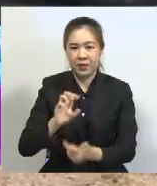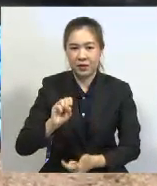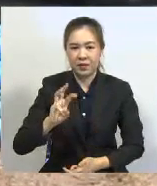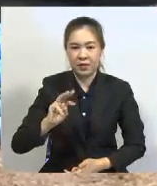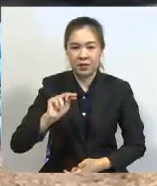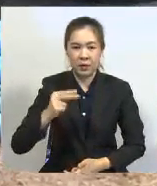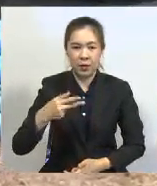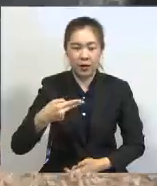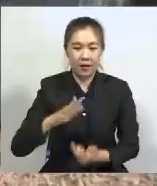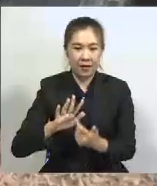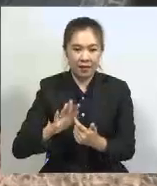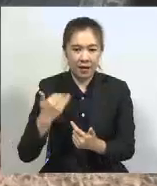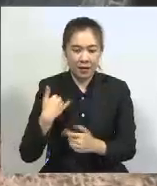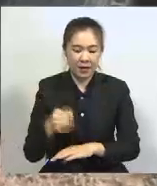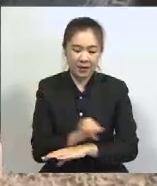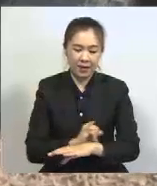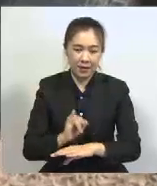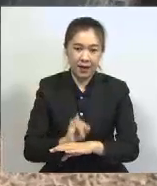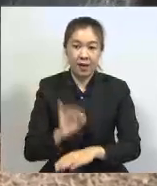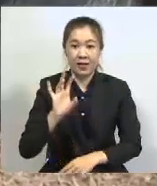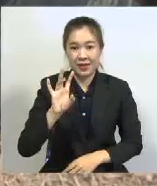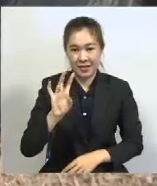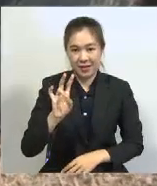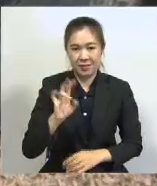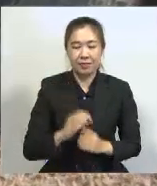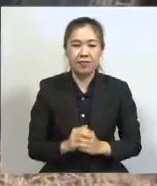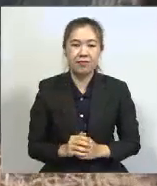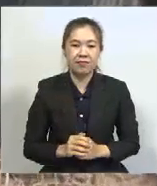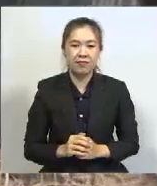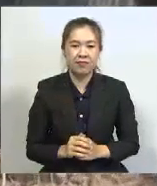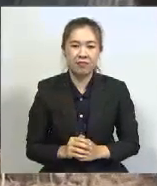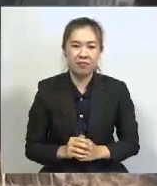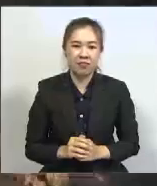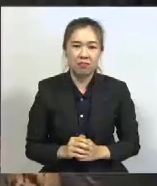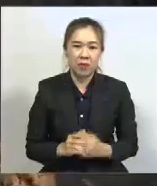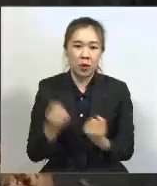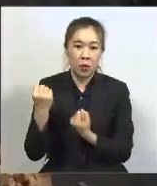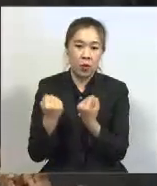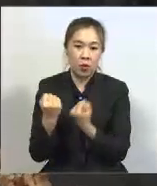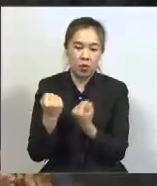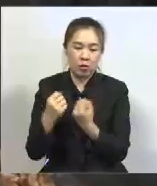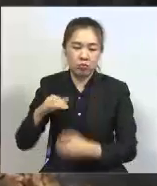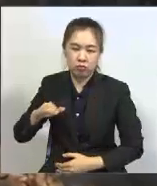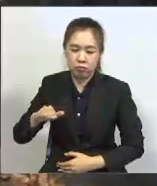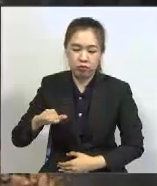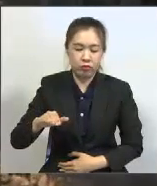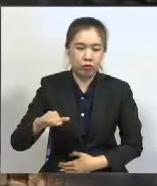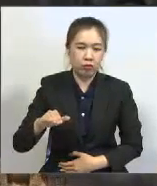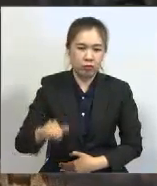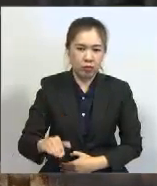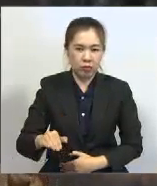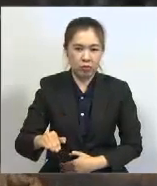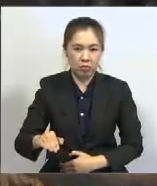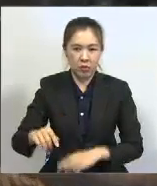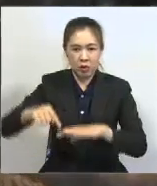ทองเนื้อที่ประมาณสัก7ไร่นะคะต้องสั่งให้รถบาดาลเนี่ยนะคะรถขุดเจาะน้ำบาดาลเข้